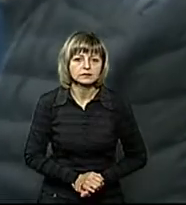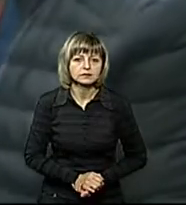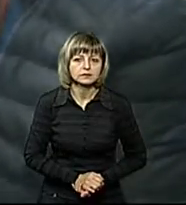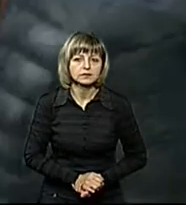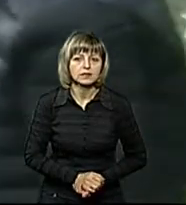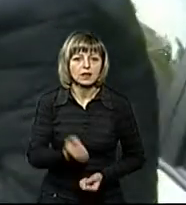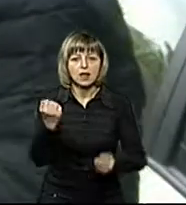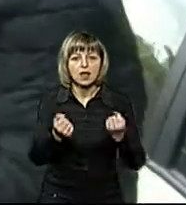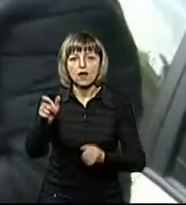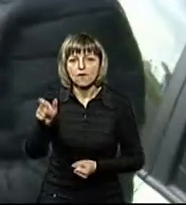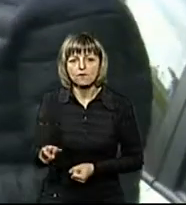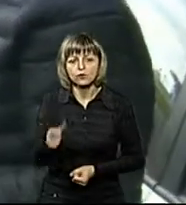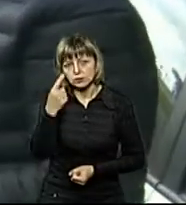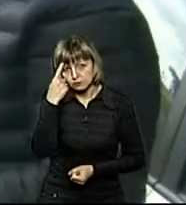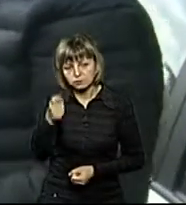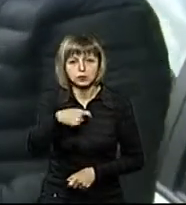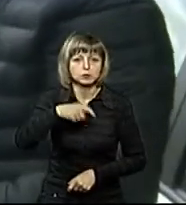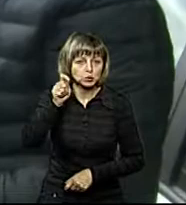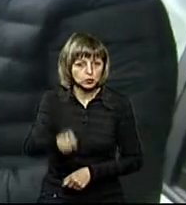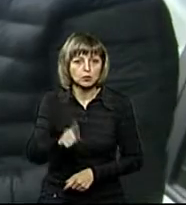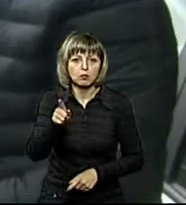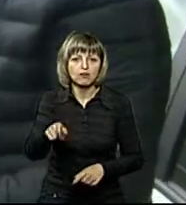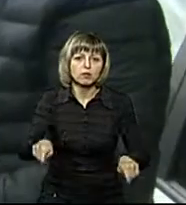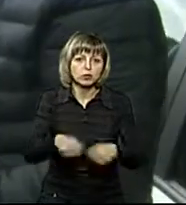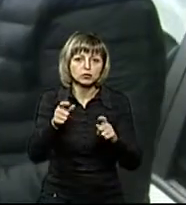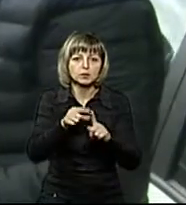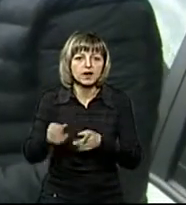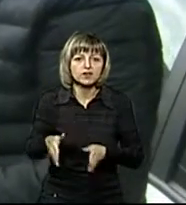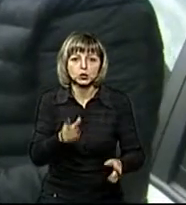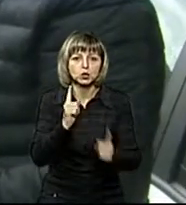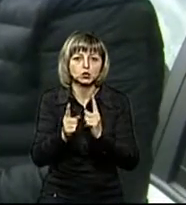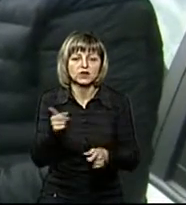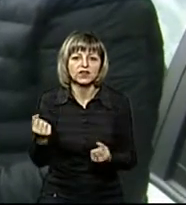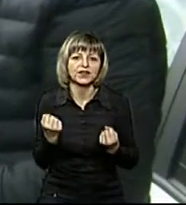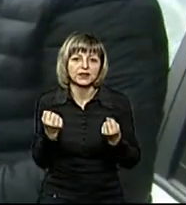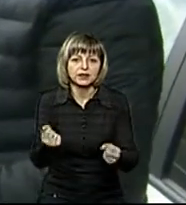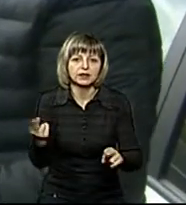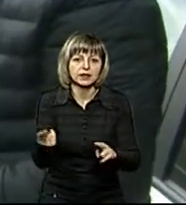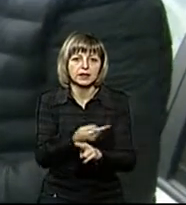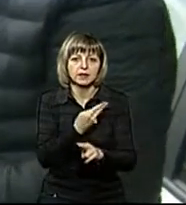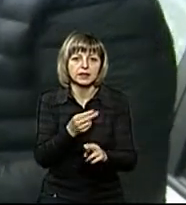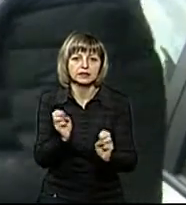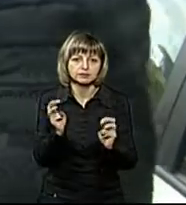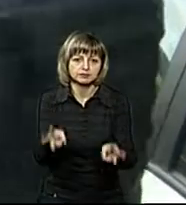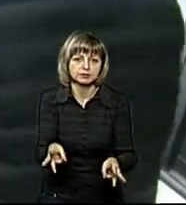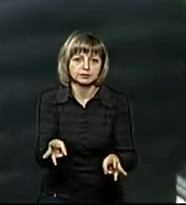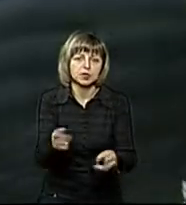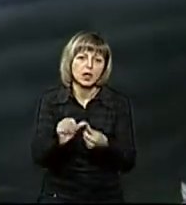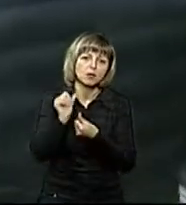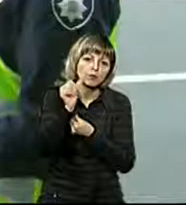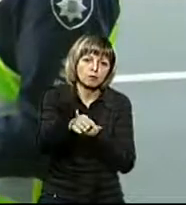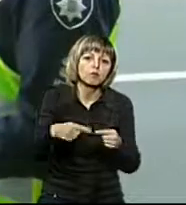Водії зупинили вас за порушення правил дорожнього руху. Яке порушення? Рухаєтеся без ближнього світла фар. Поза населеним